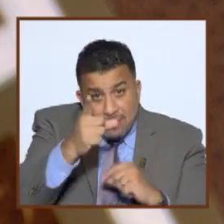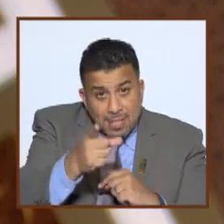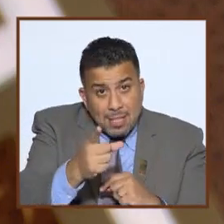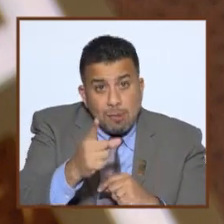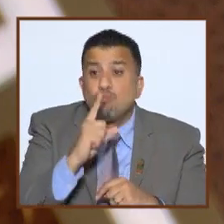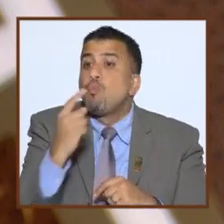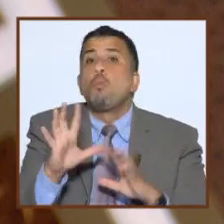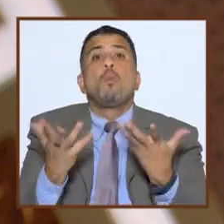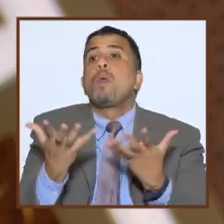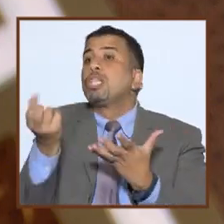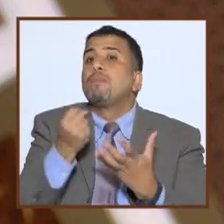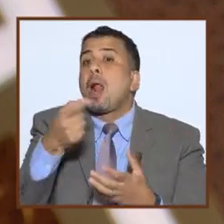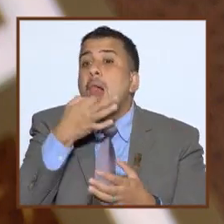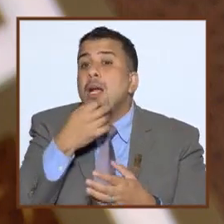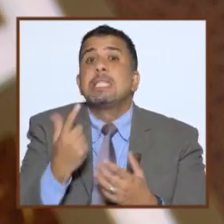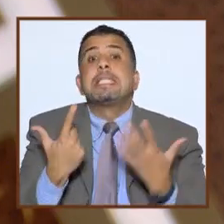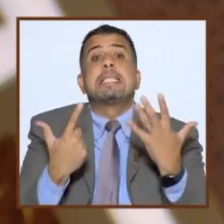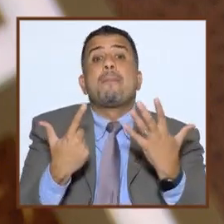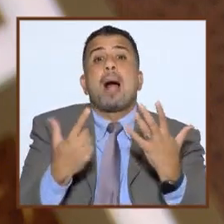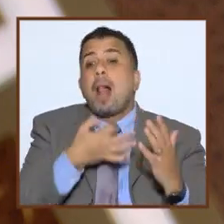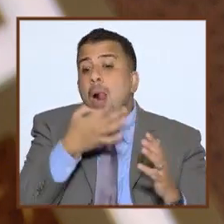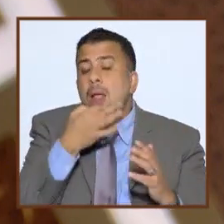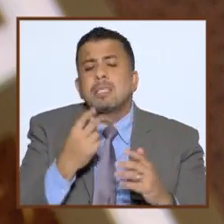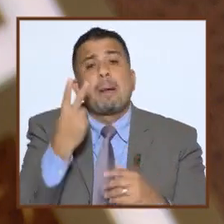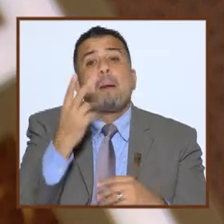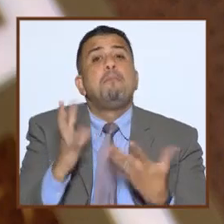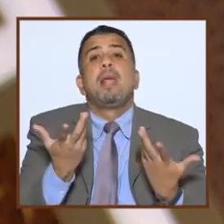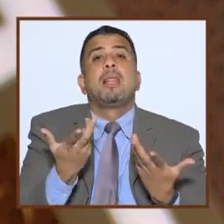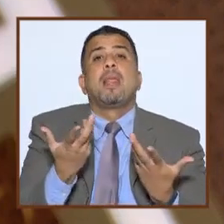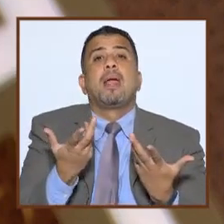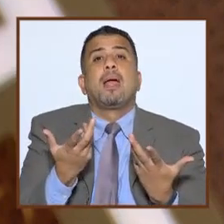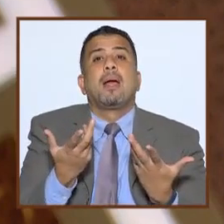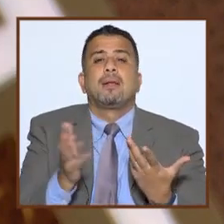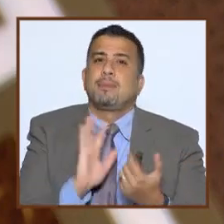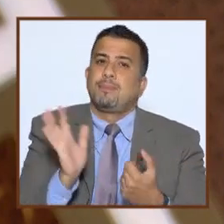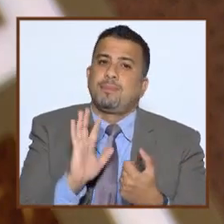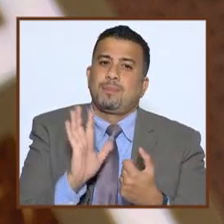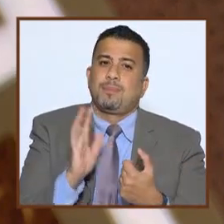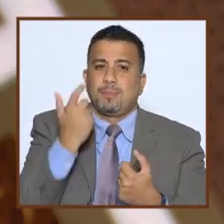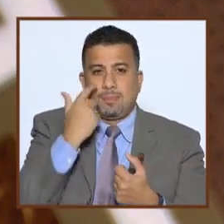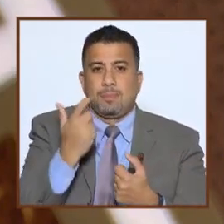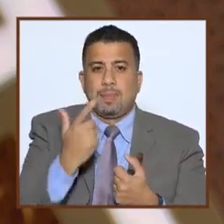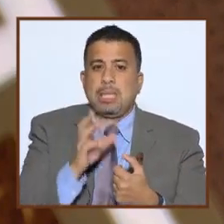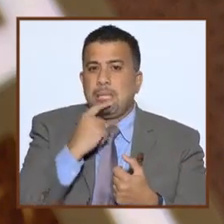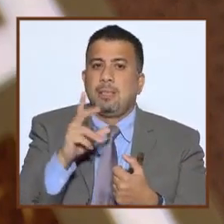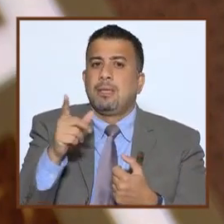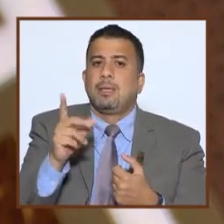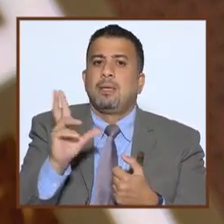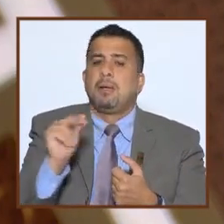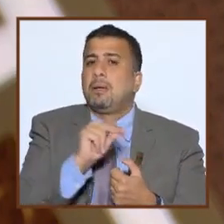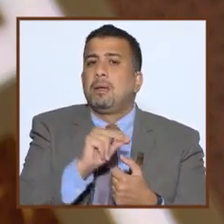الفاضله سبحان الله احيانا بعض الناس يعني يفتن ويستدرج ويبتلى بمثل هذا